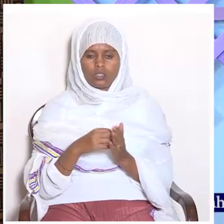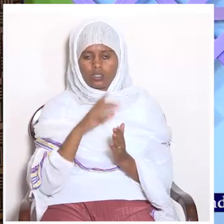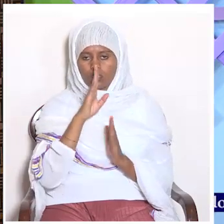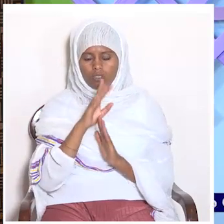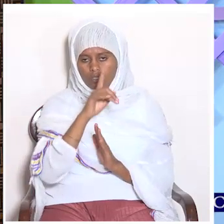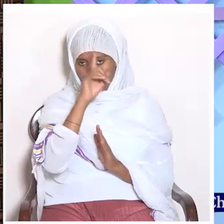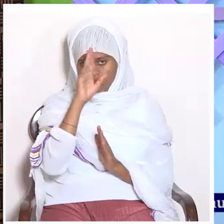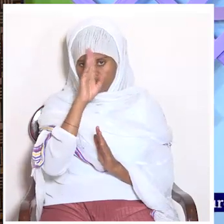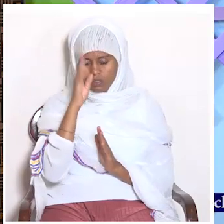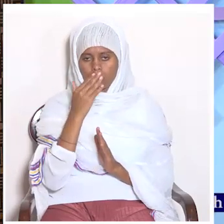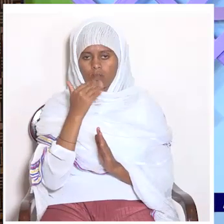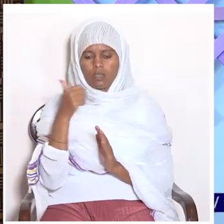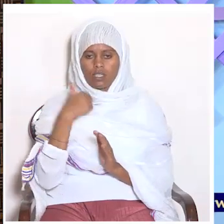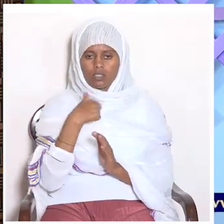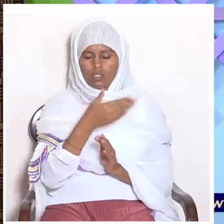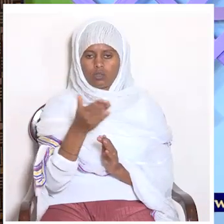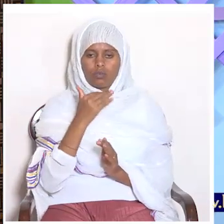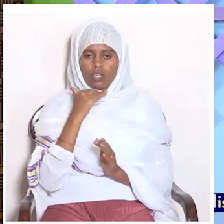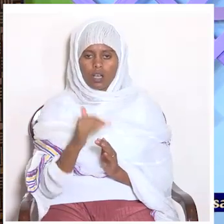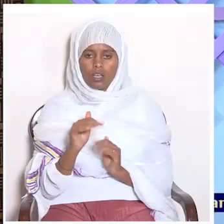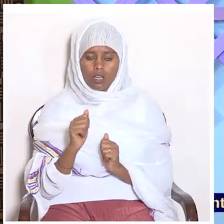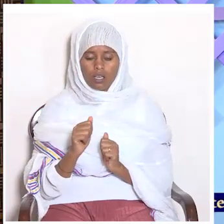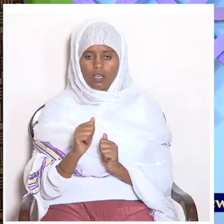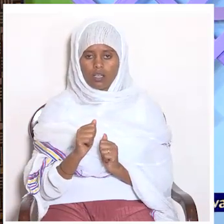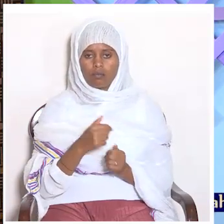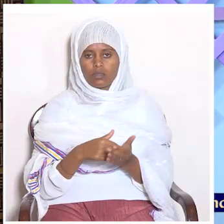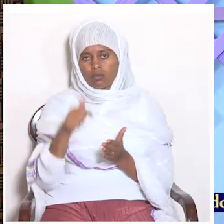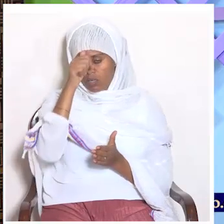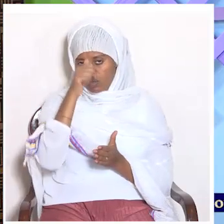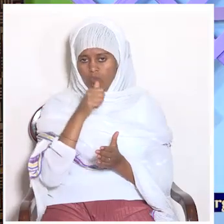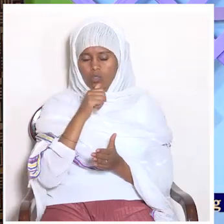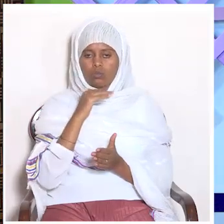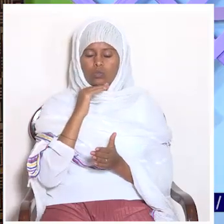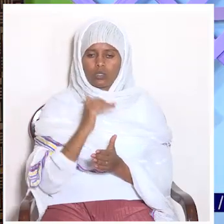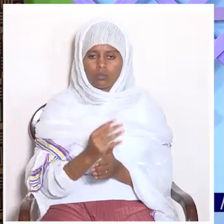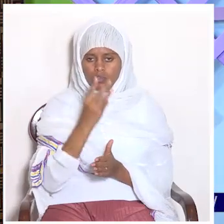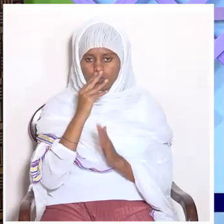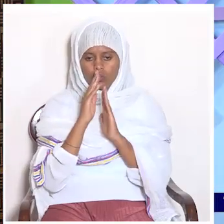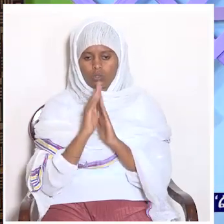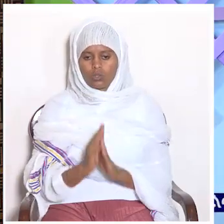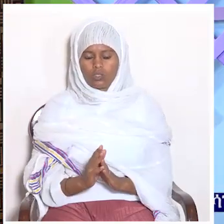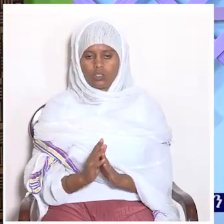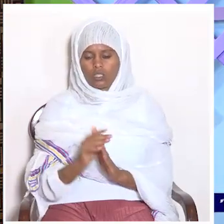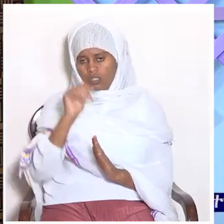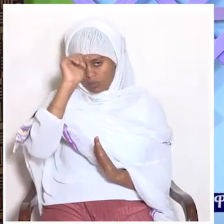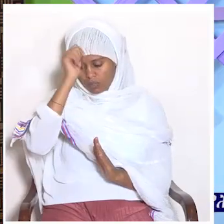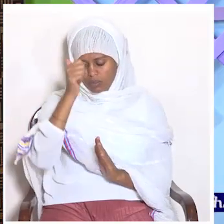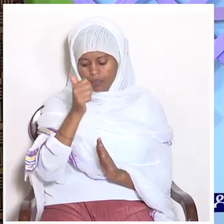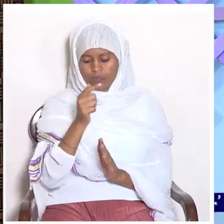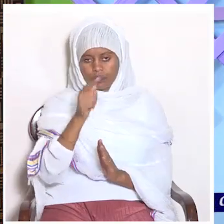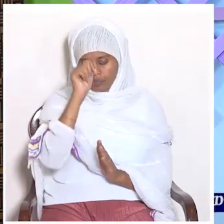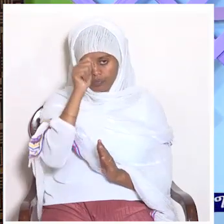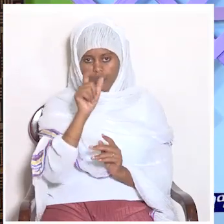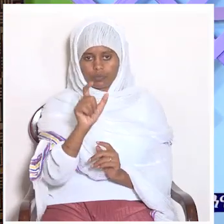يزبل لذي كدرس الرجل بزبلته عن صحتكم إن دك أنت رأوينا باسم أبين باسم ولدين باسم من صدرس إن ترى